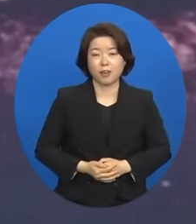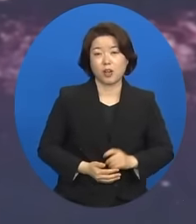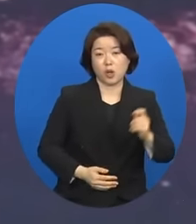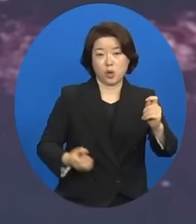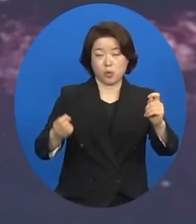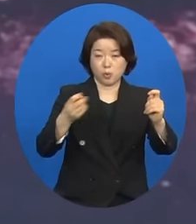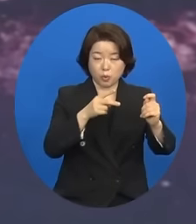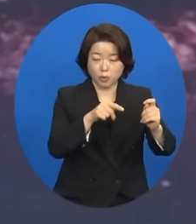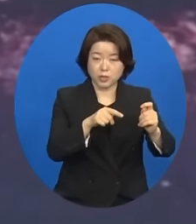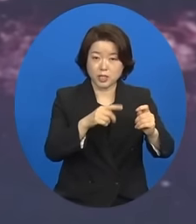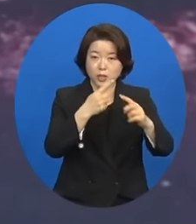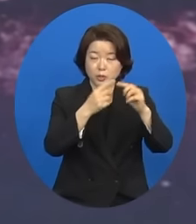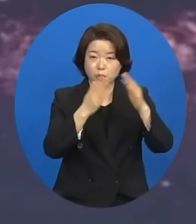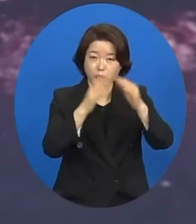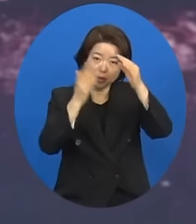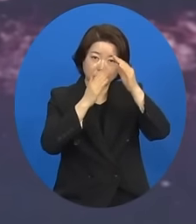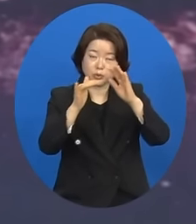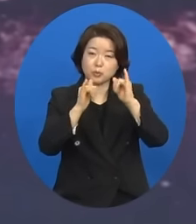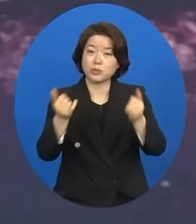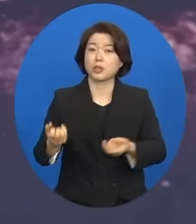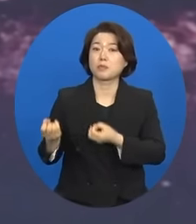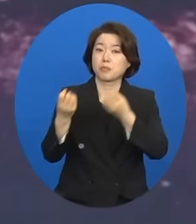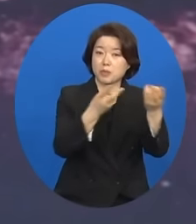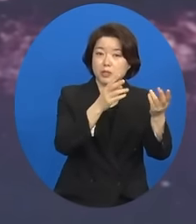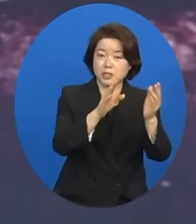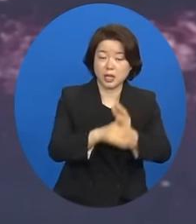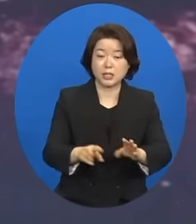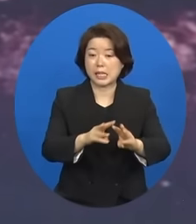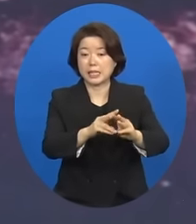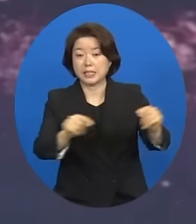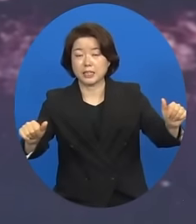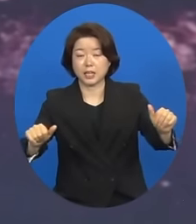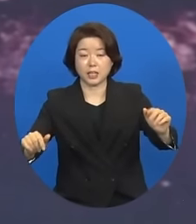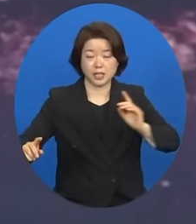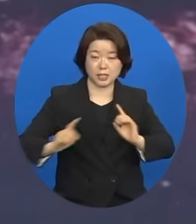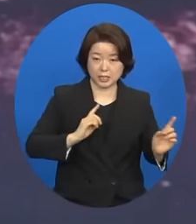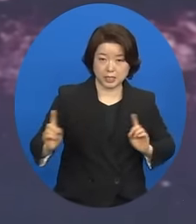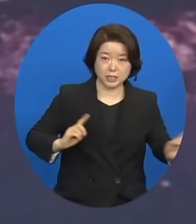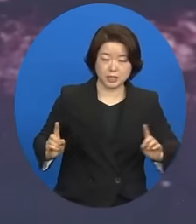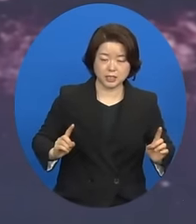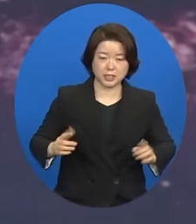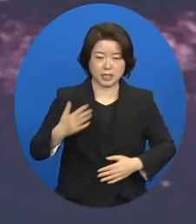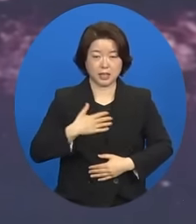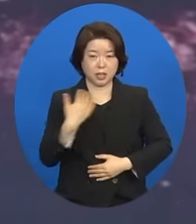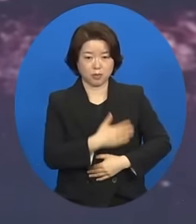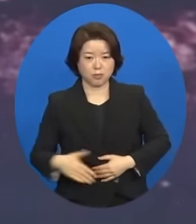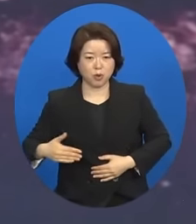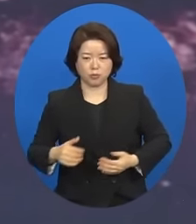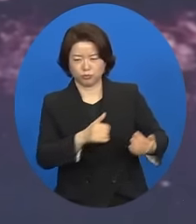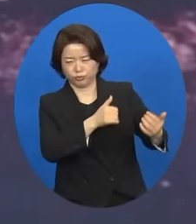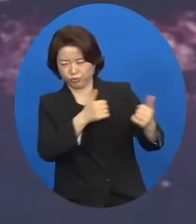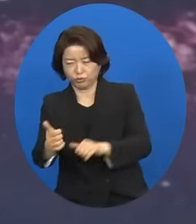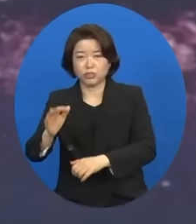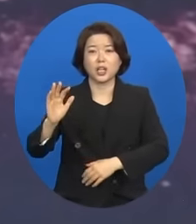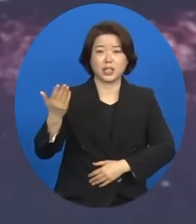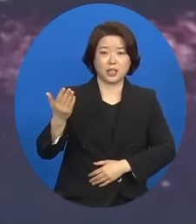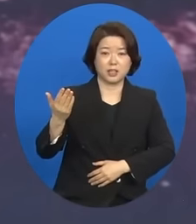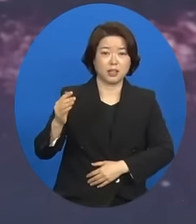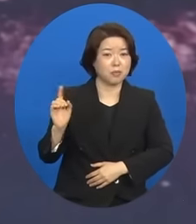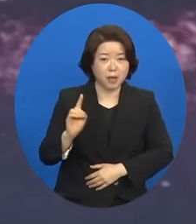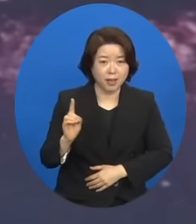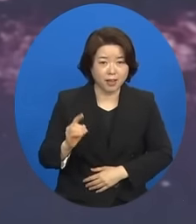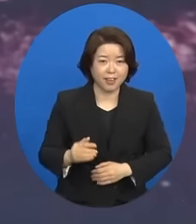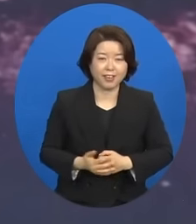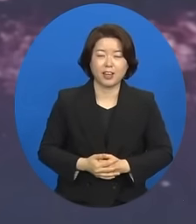교회 성도들에게 편지하는 지체를 죽여야 합니다라고 얘기를 하죠 자 3장